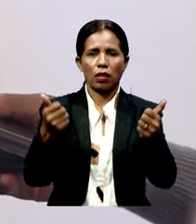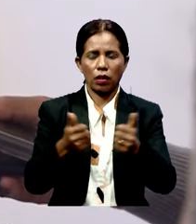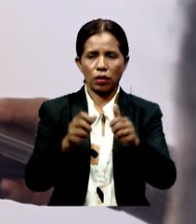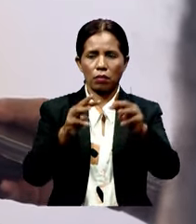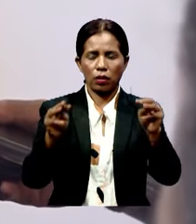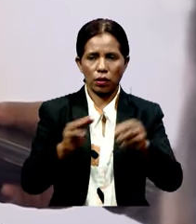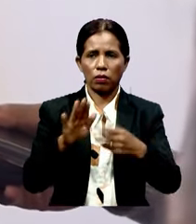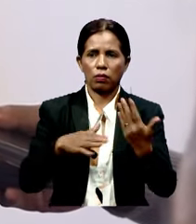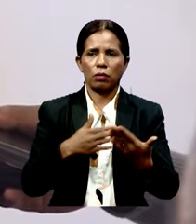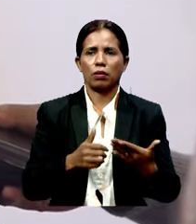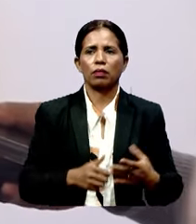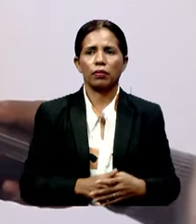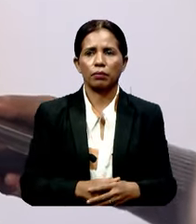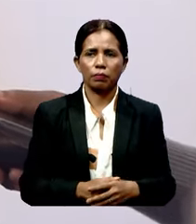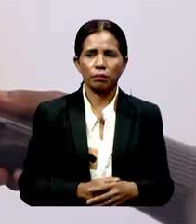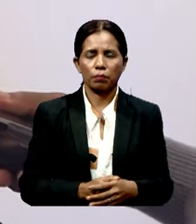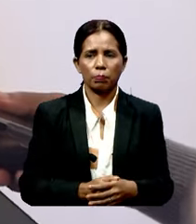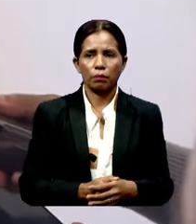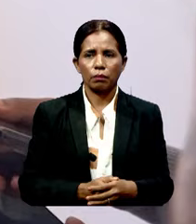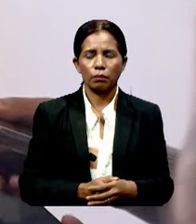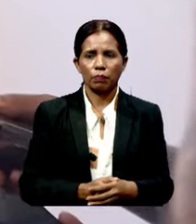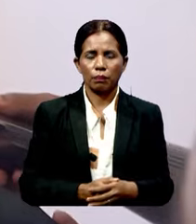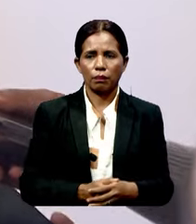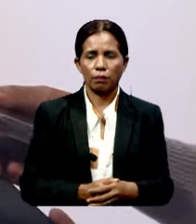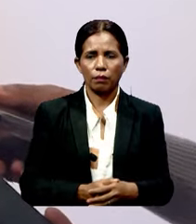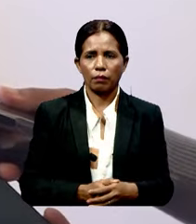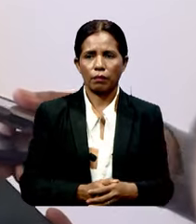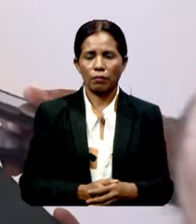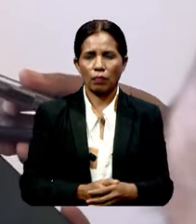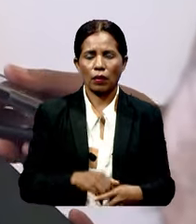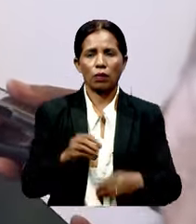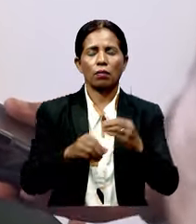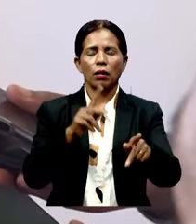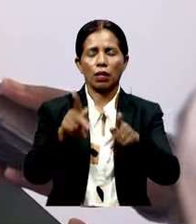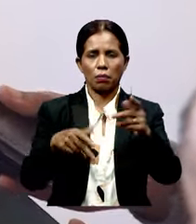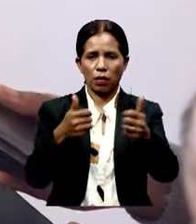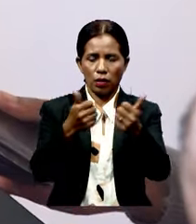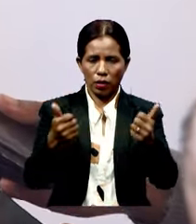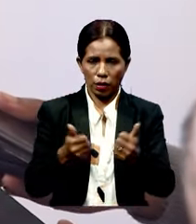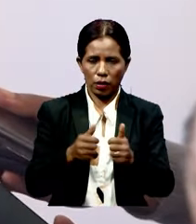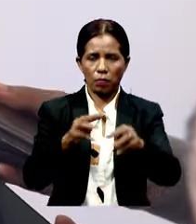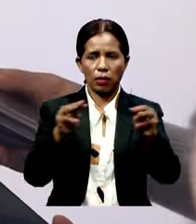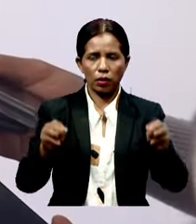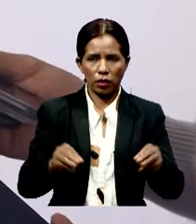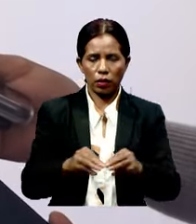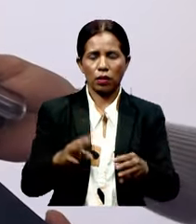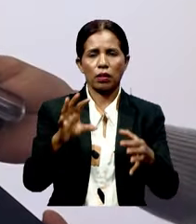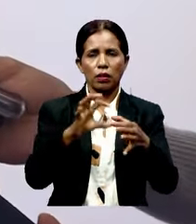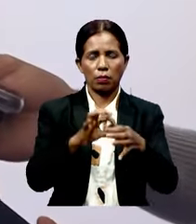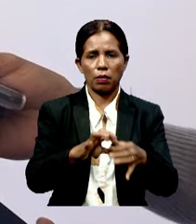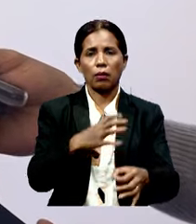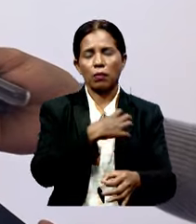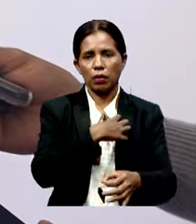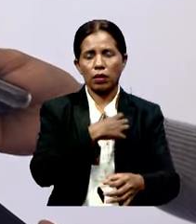sì no e quanto va elemento d'arte marziale pentelica e fratelli